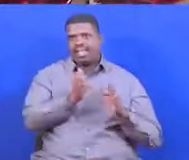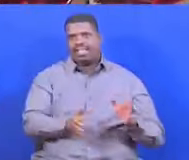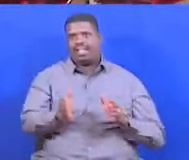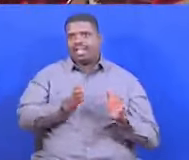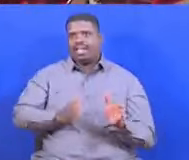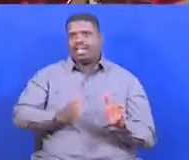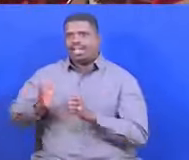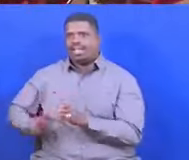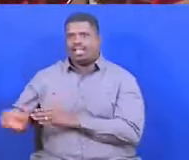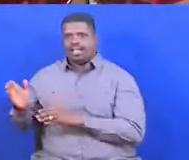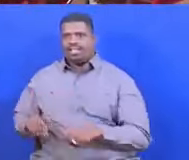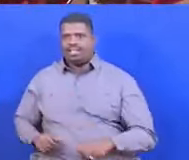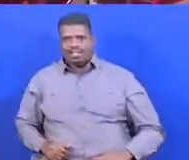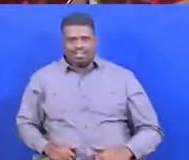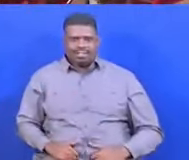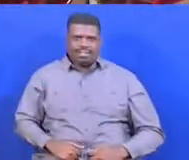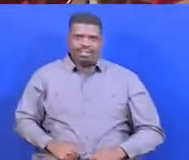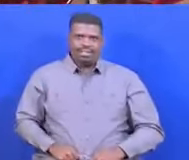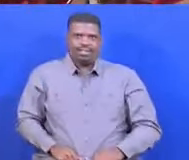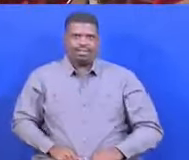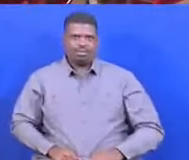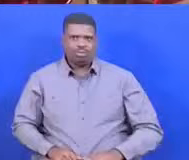Mheshimiwa Spika, nakushukuru kwa nafasi.